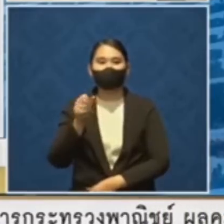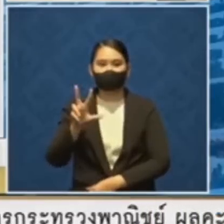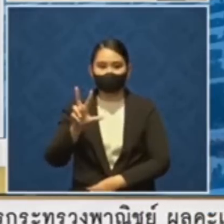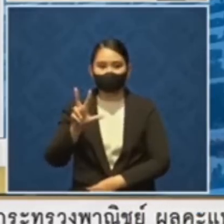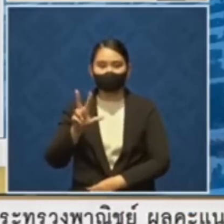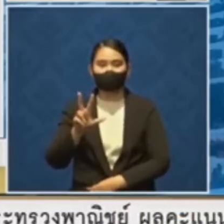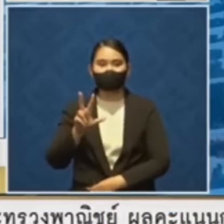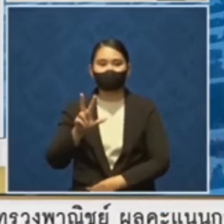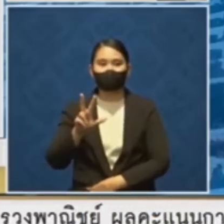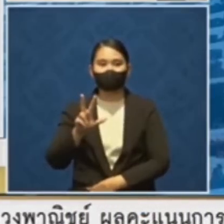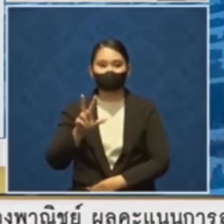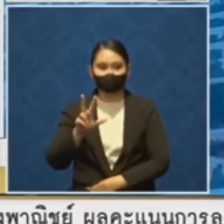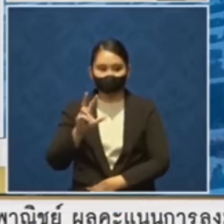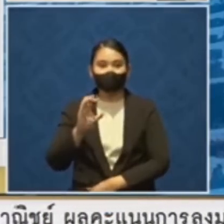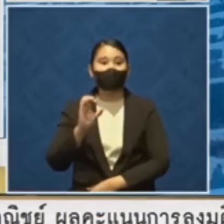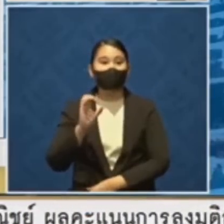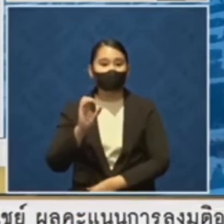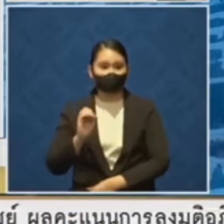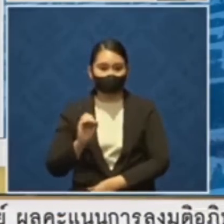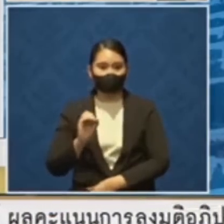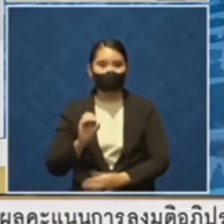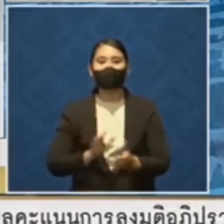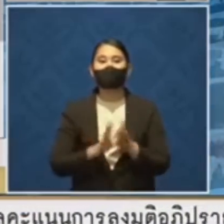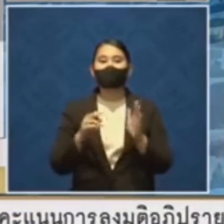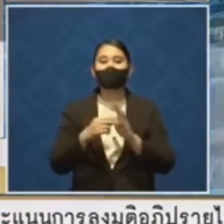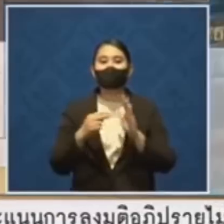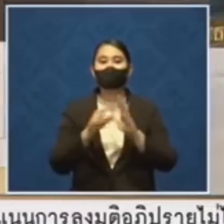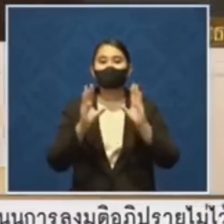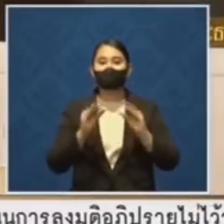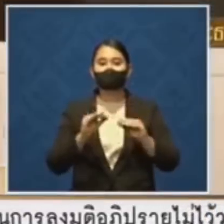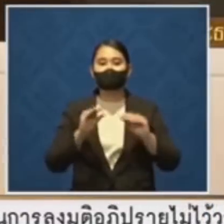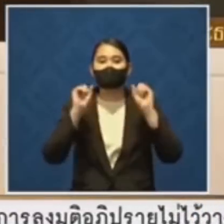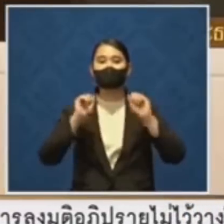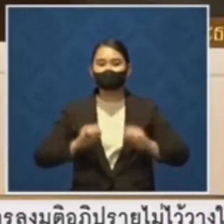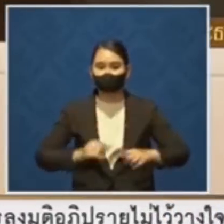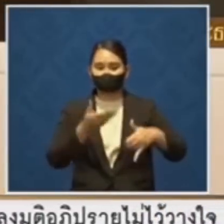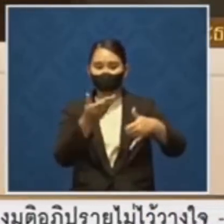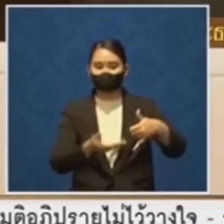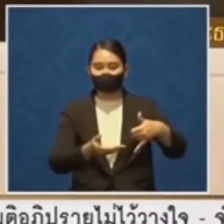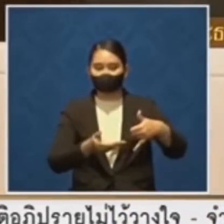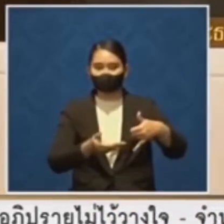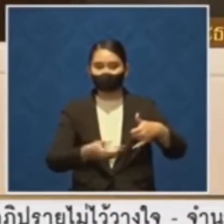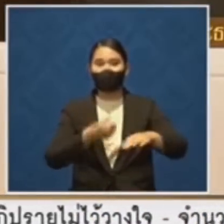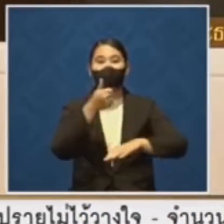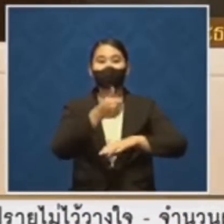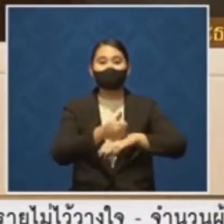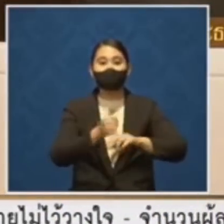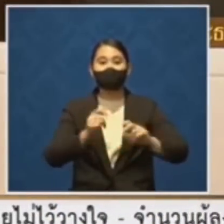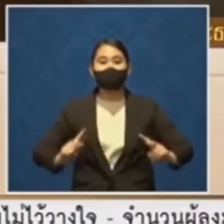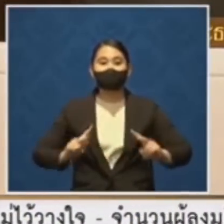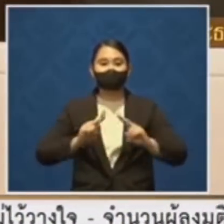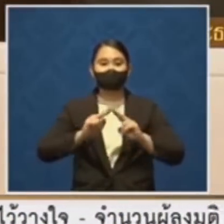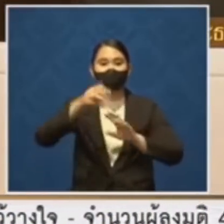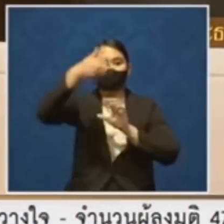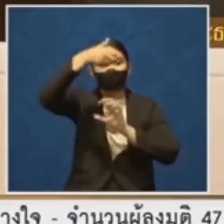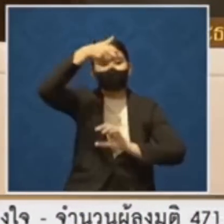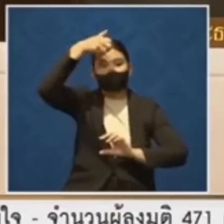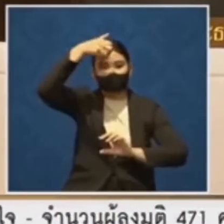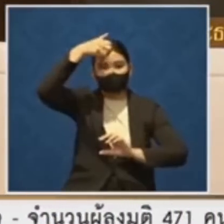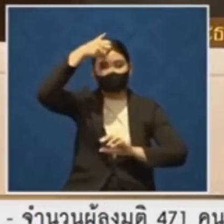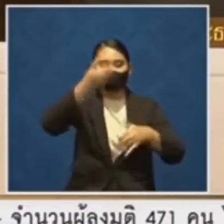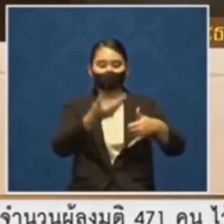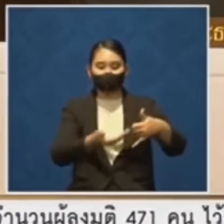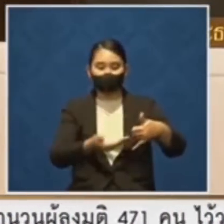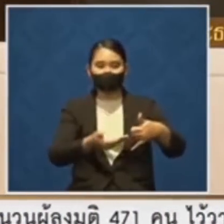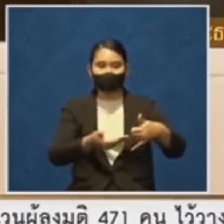ะแนนเสียงไม่มีเป็นอันว่ามติไม่ไว้วางใจพลเอกอนุพงศ์เผ่าจินดารัฐมนตรีว่าการกระทรวงมหาดไทย